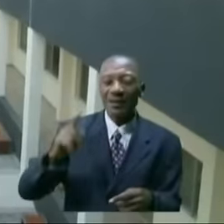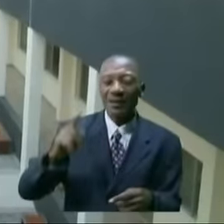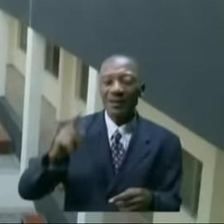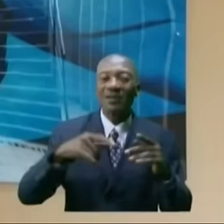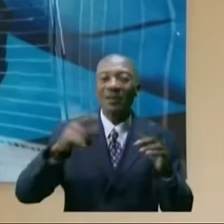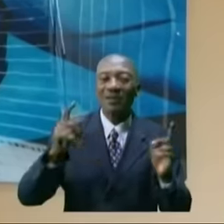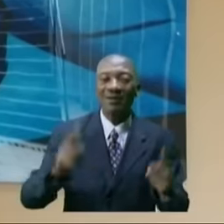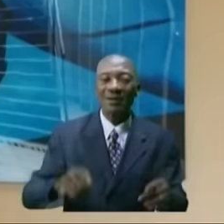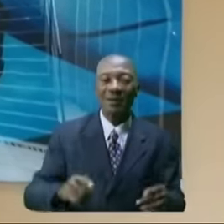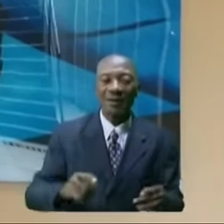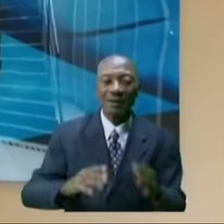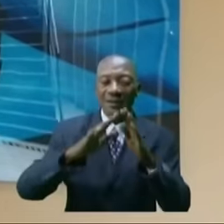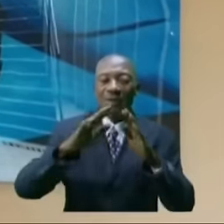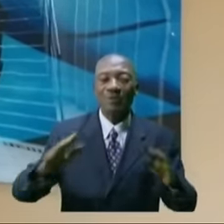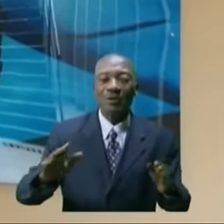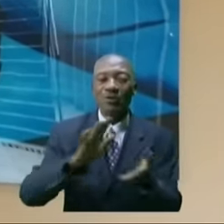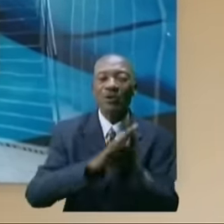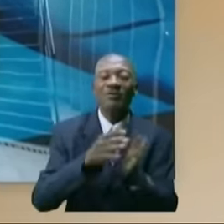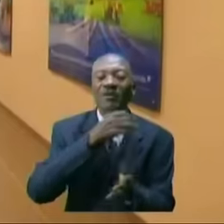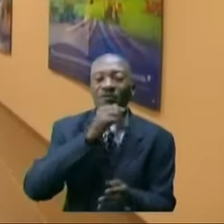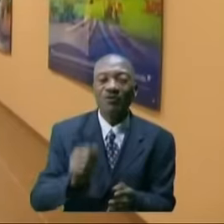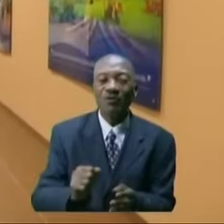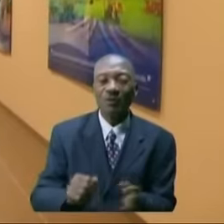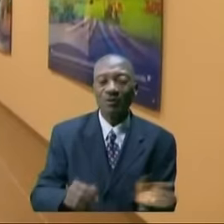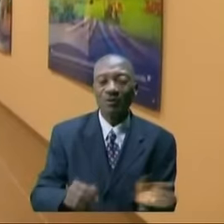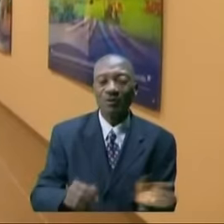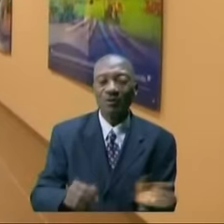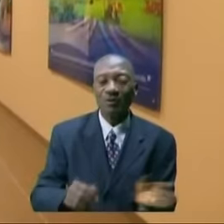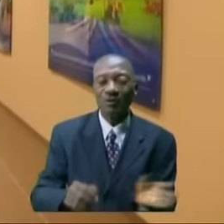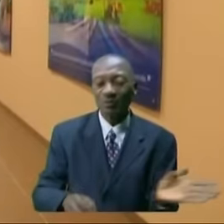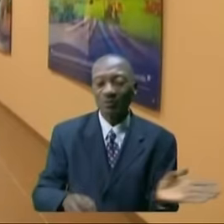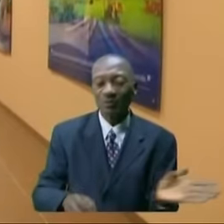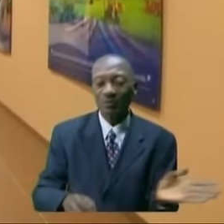d'État, chancelier des universités et instituts